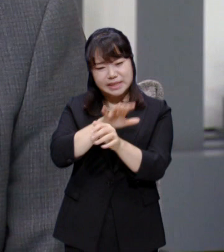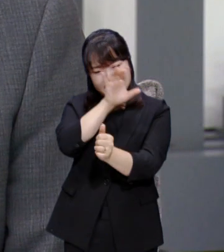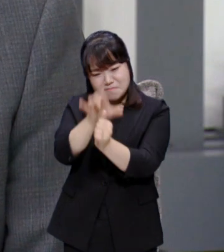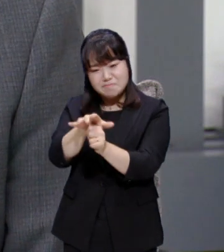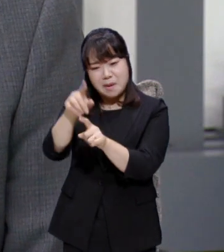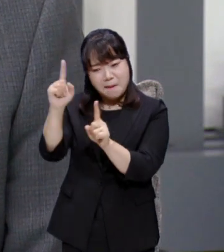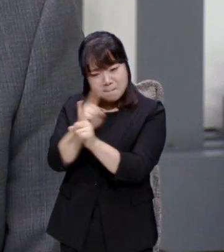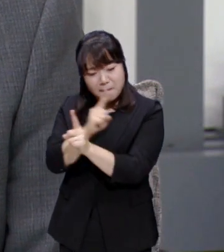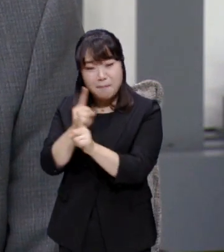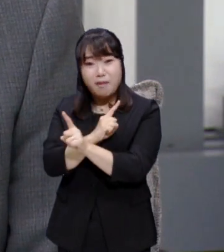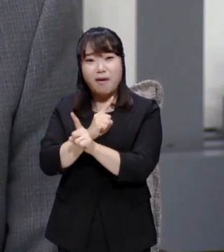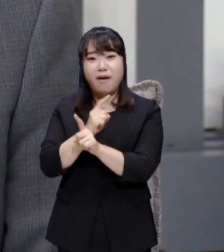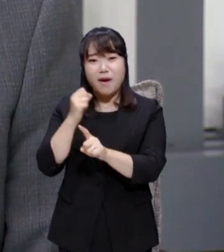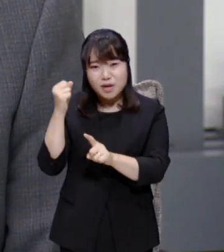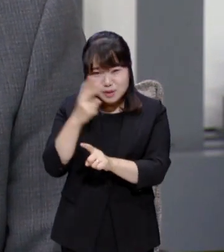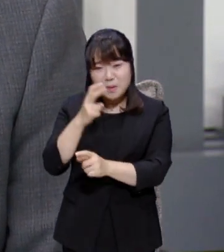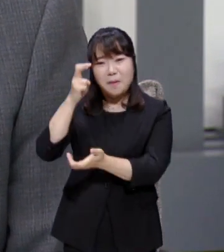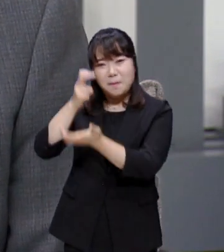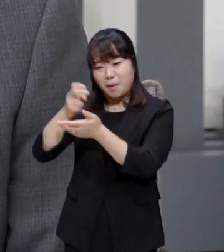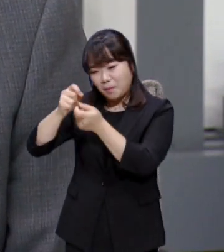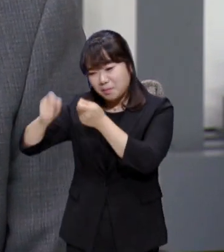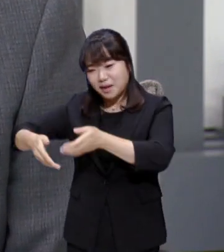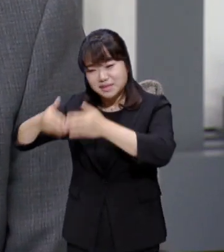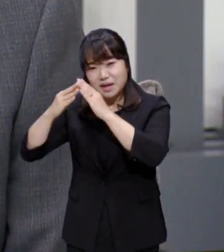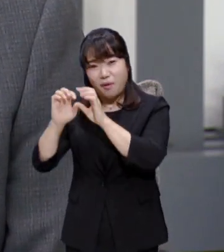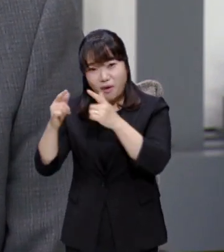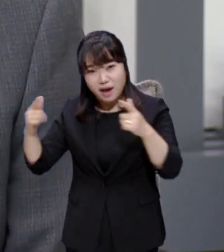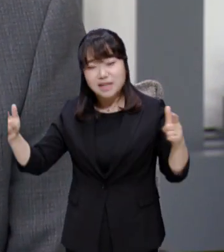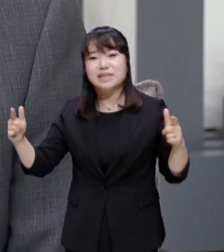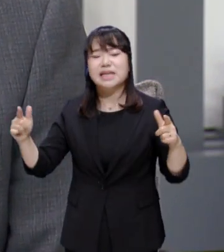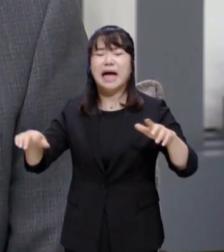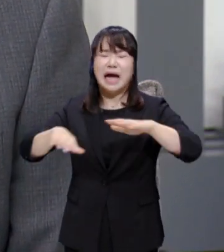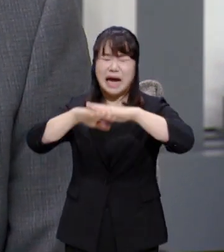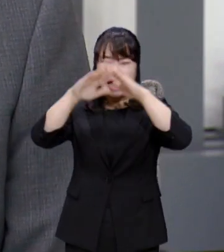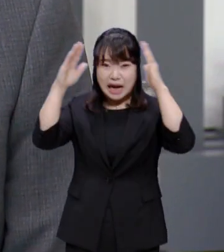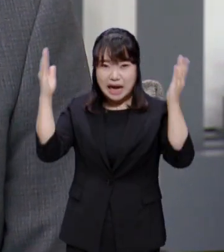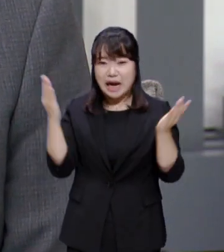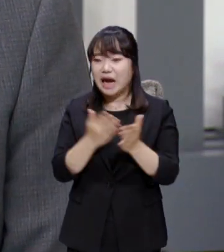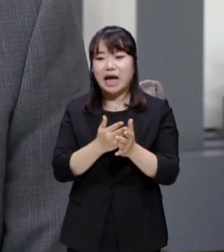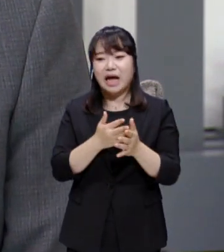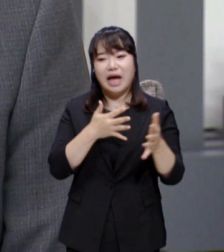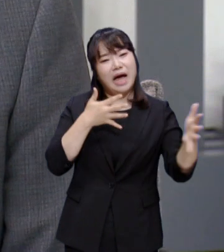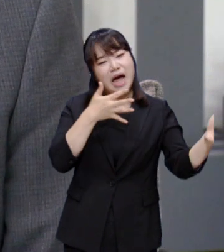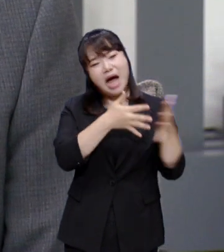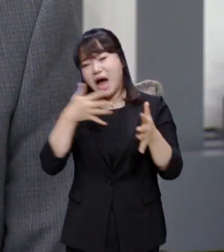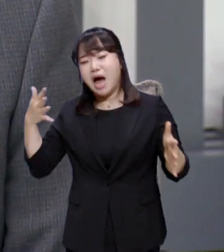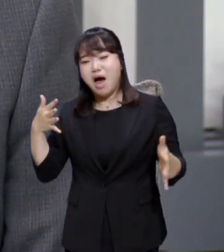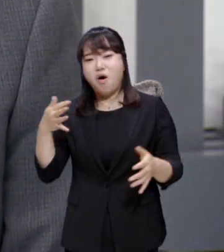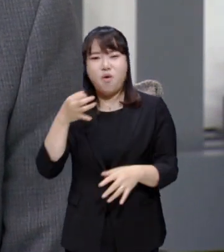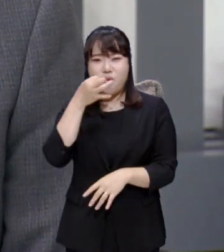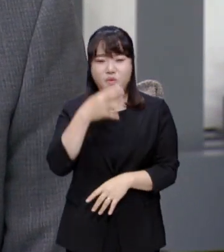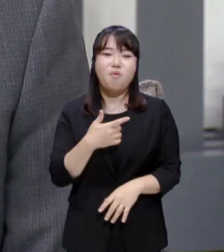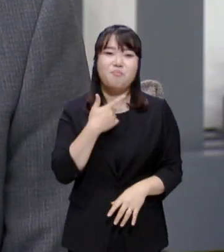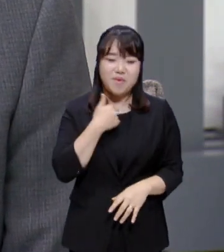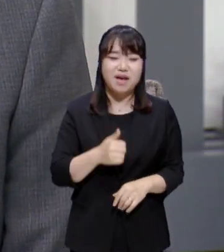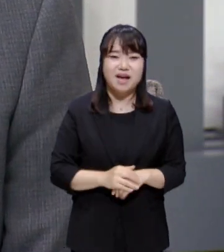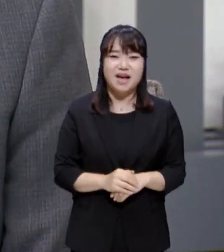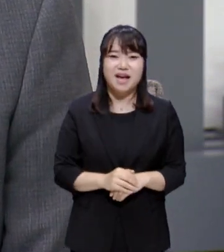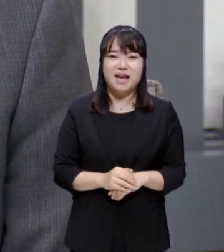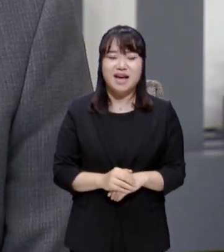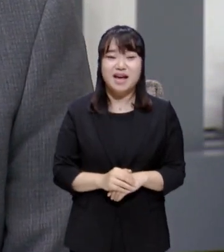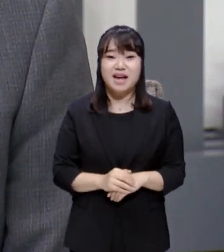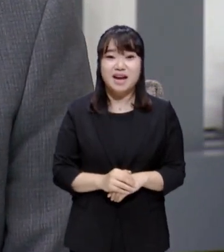편성, 뭐 조례 등 거의 뭐 절 잘 안 됐던 부분이 많아요. 그러다 보니까 이제